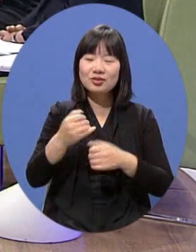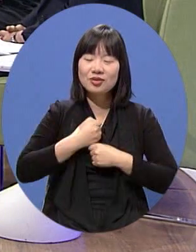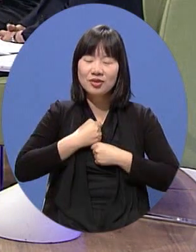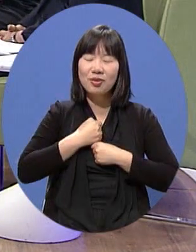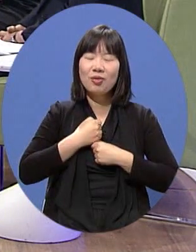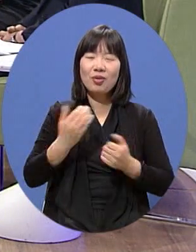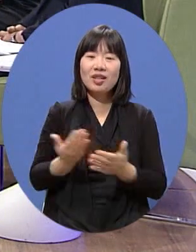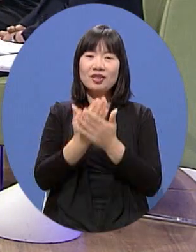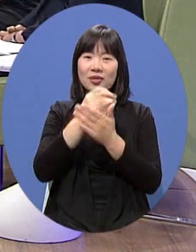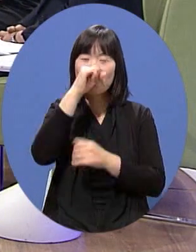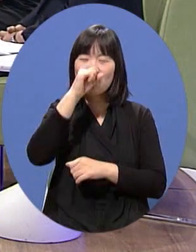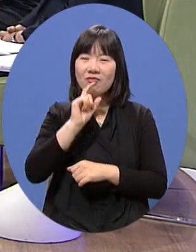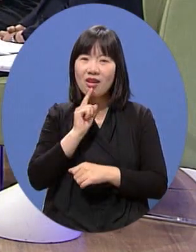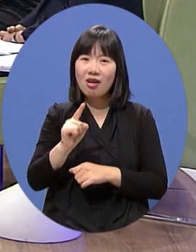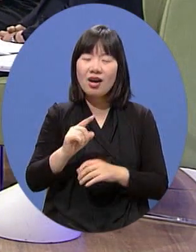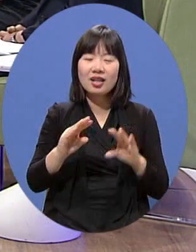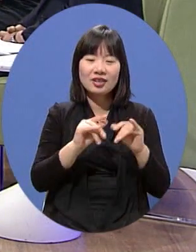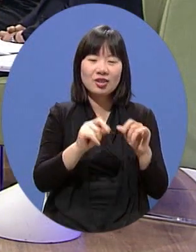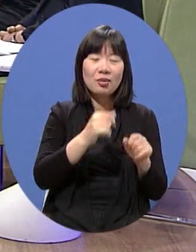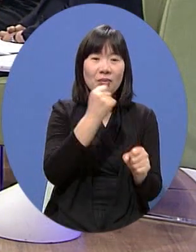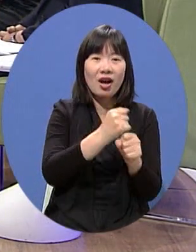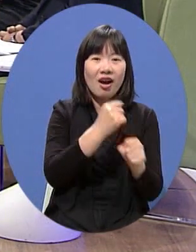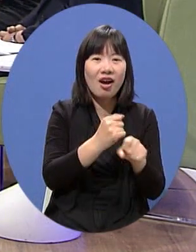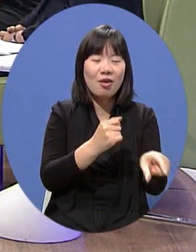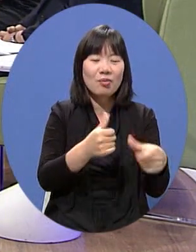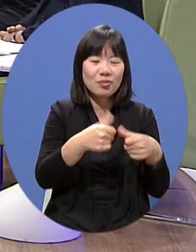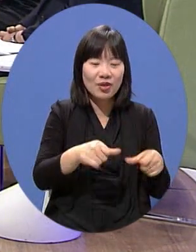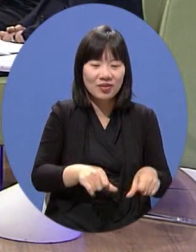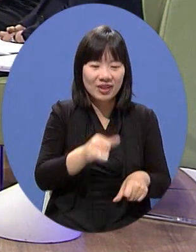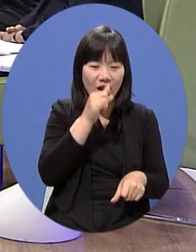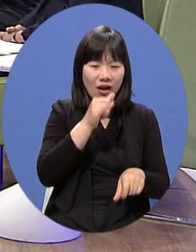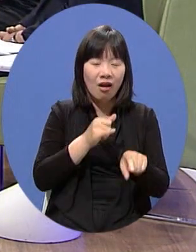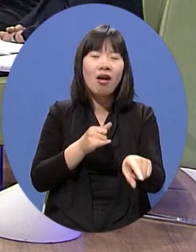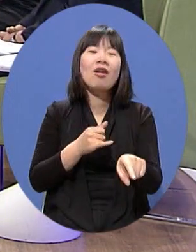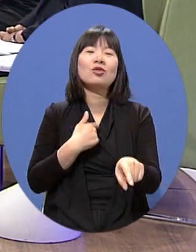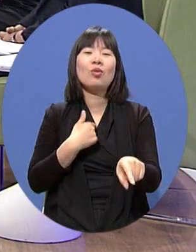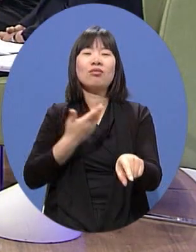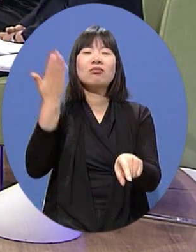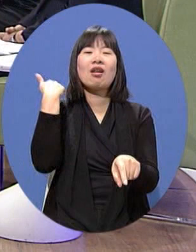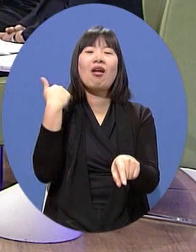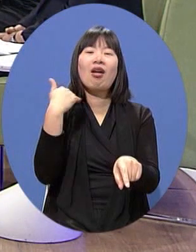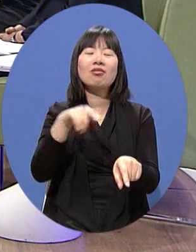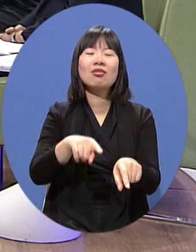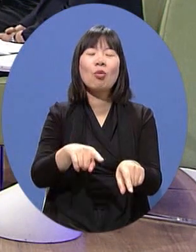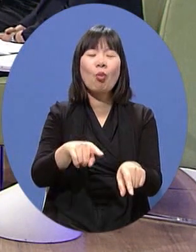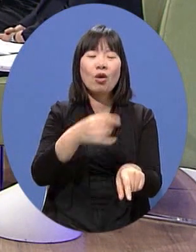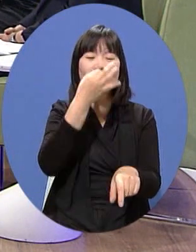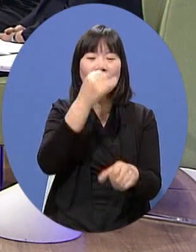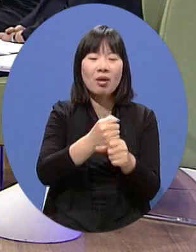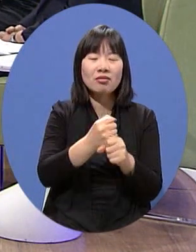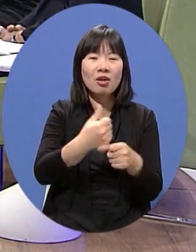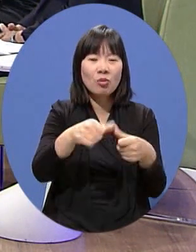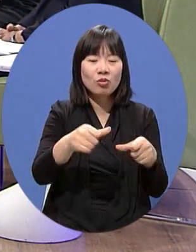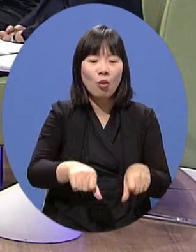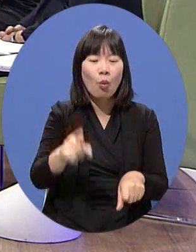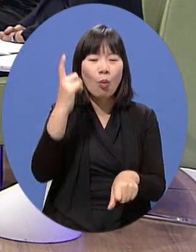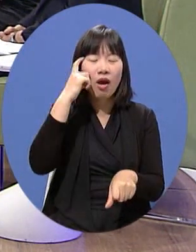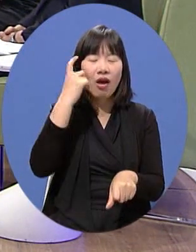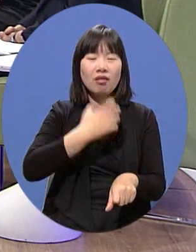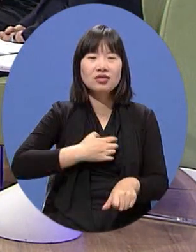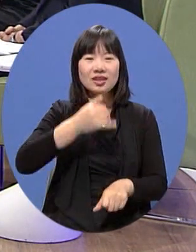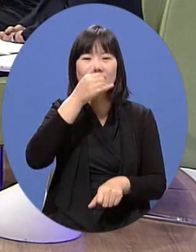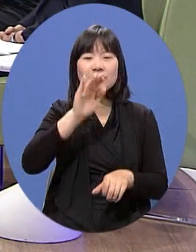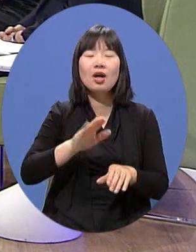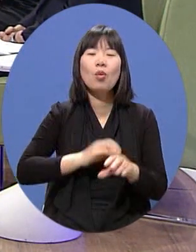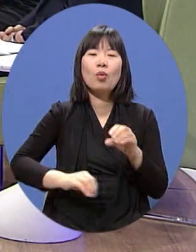뿌시면 혼내기만 했어요. 세상에 그렇게 힘들게 만든 걸 왜 이렇게 뿌실까 걱정했는데 이게 오히려 네. 아이한테 도움이 되는 놀이일 수도 있군요.